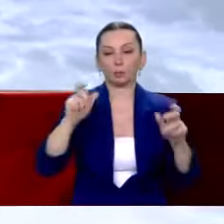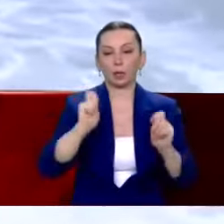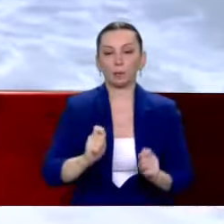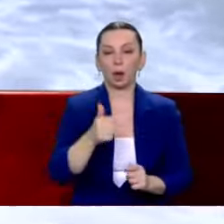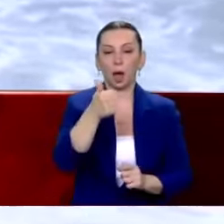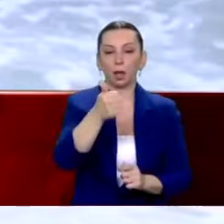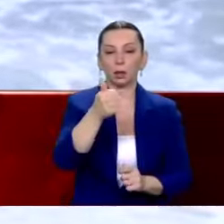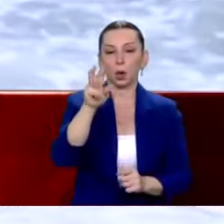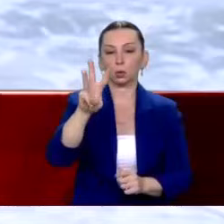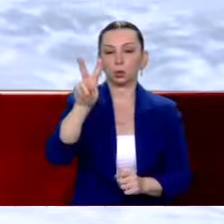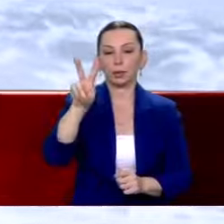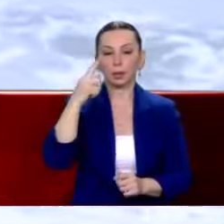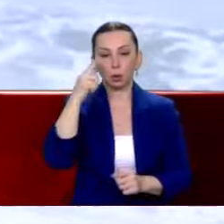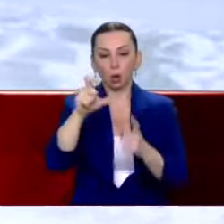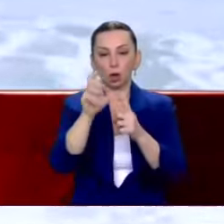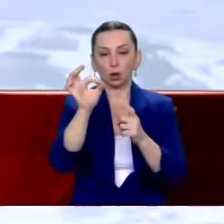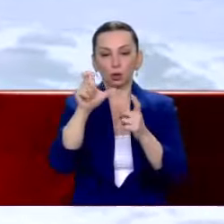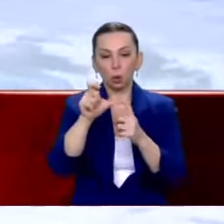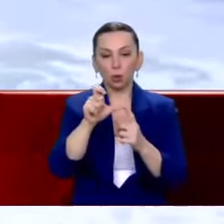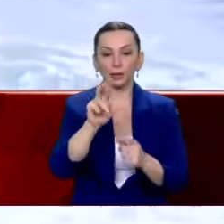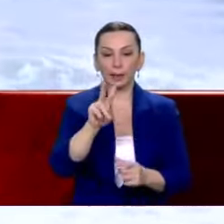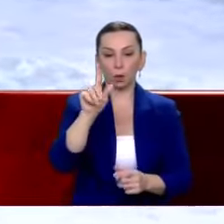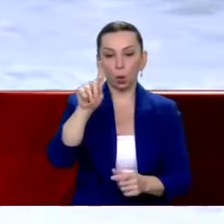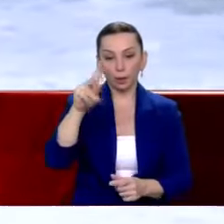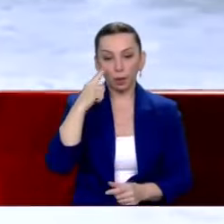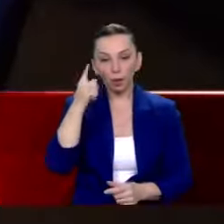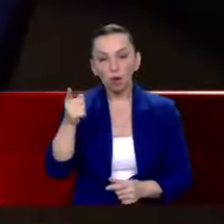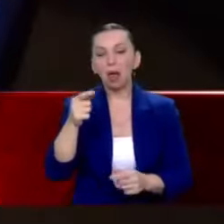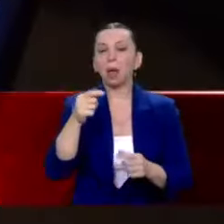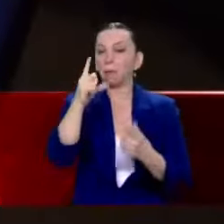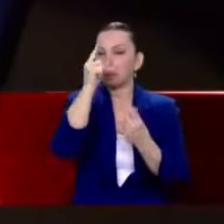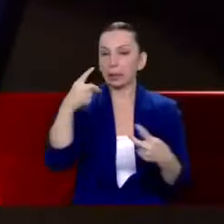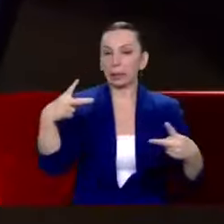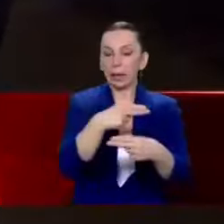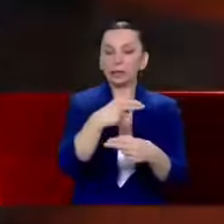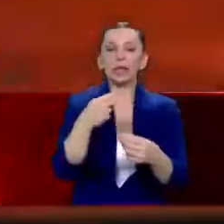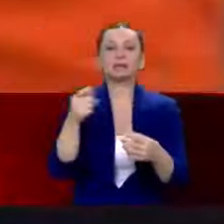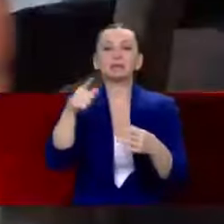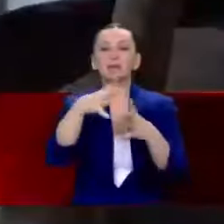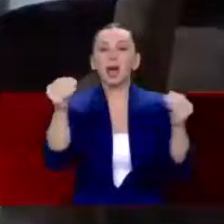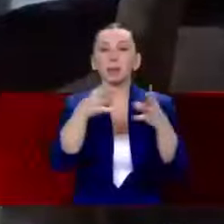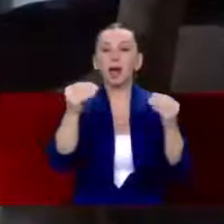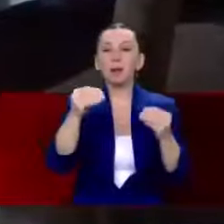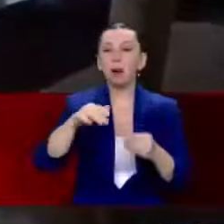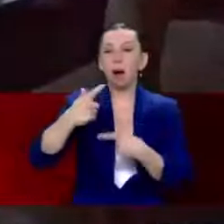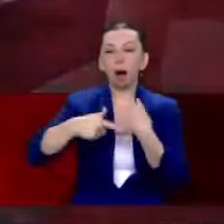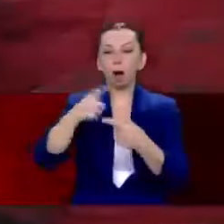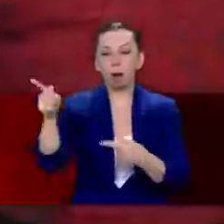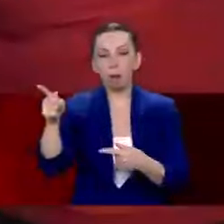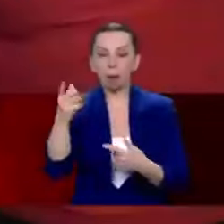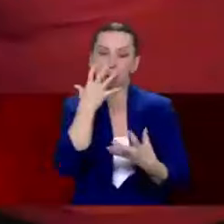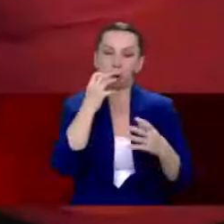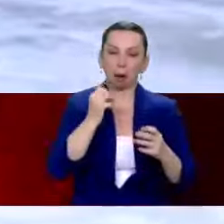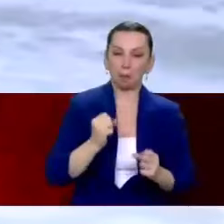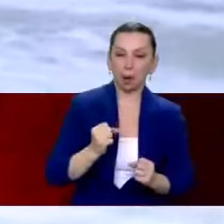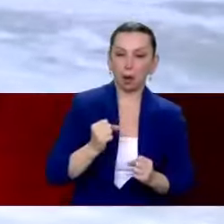6.32'de SOS veriliyor. 7.12'de de SOS sinyali kesiliyor. Kayıp yakınları da bölgede. Kaptan Mehmet Uyanık'ın oğlunun hakkındaki